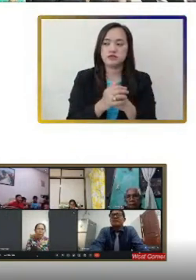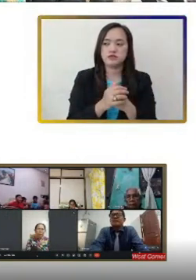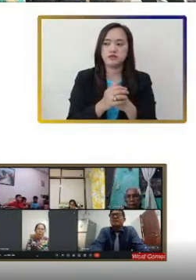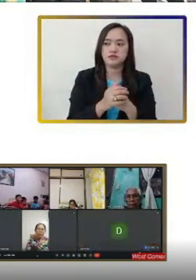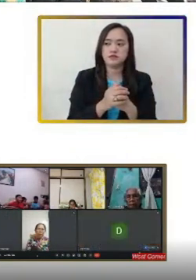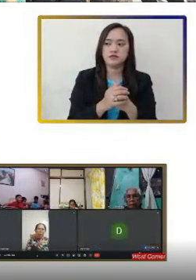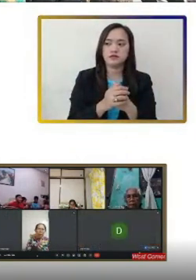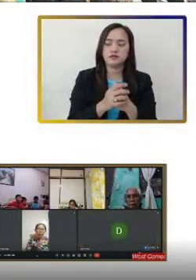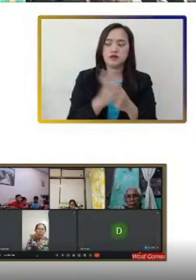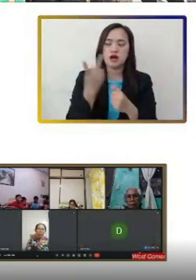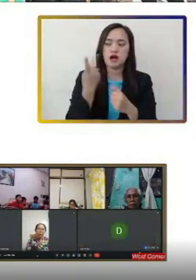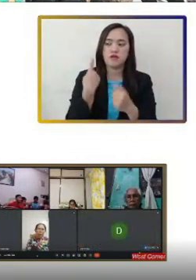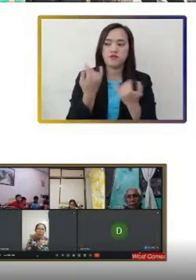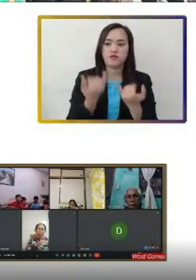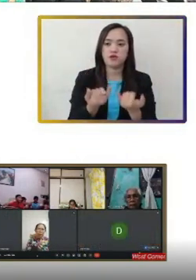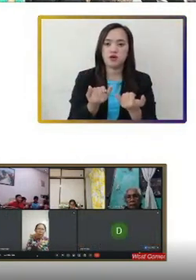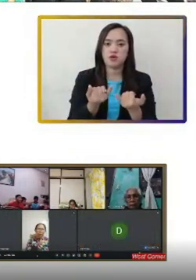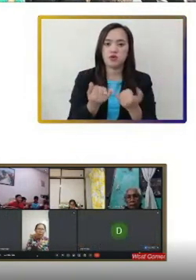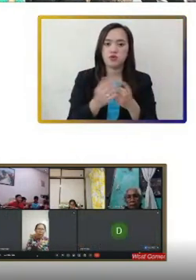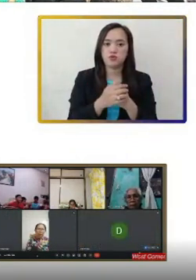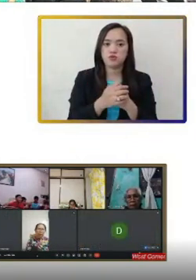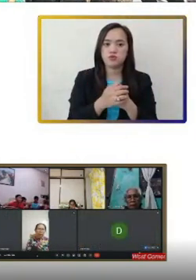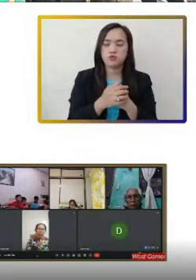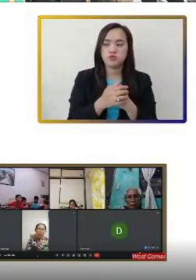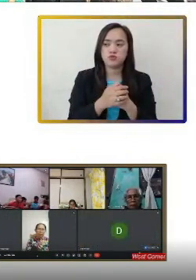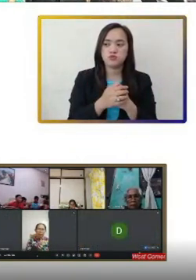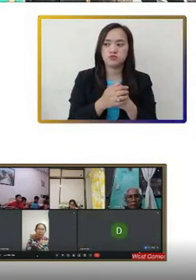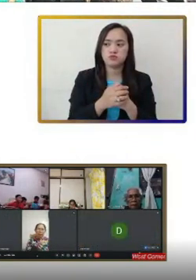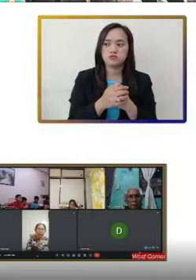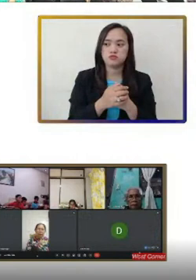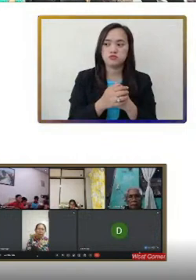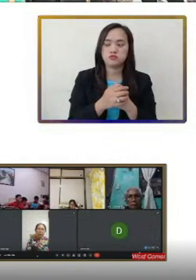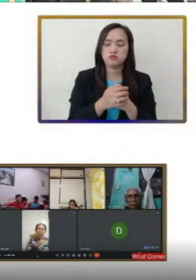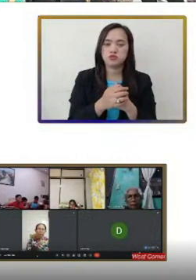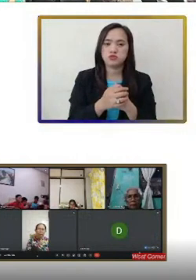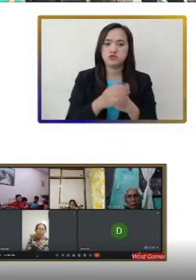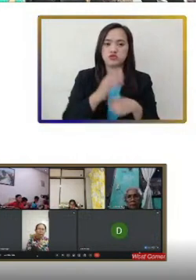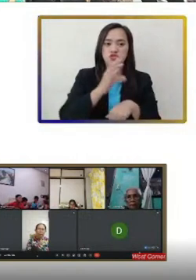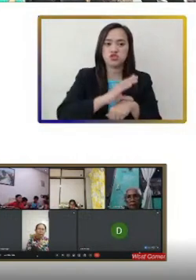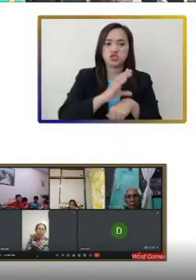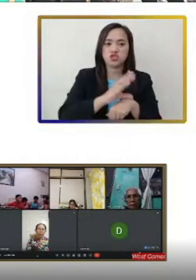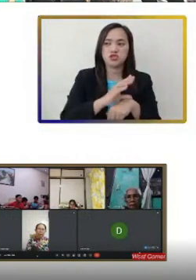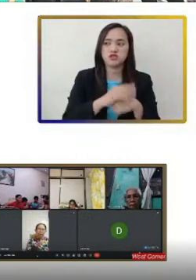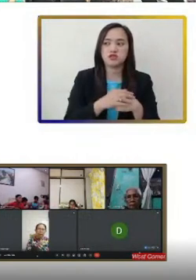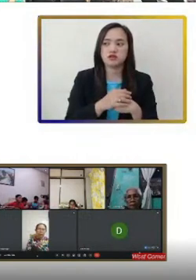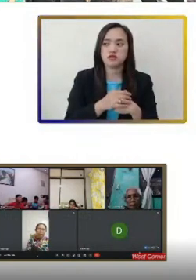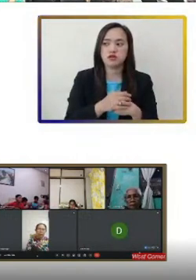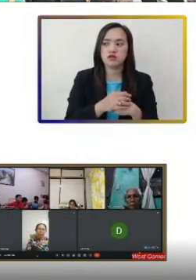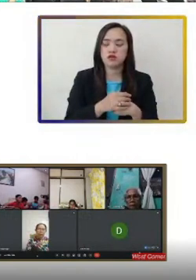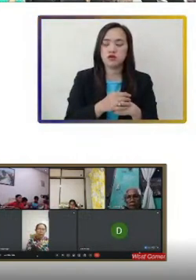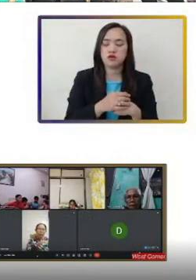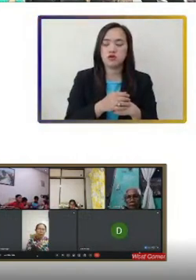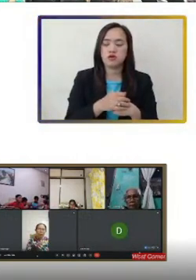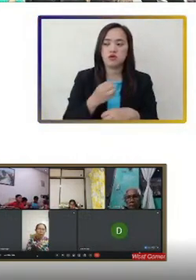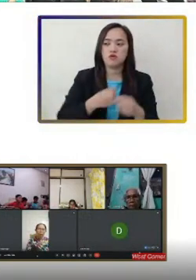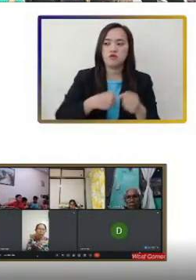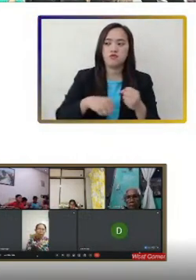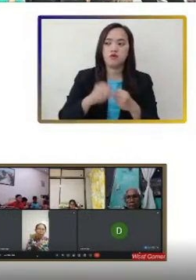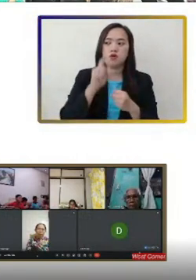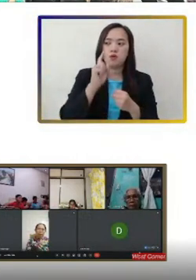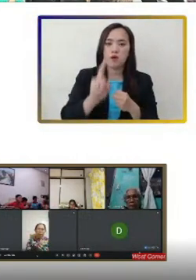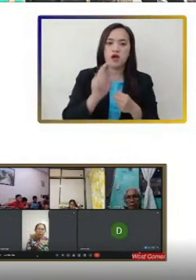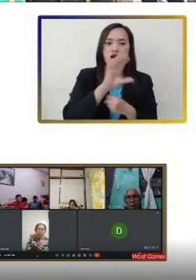Moody Church. See? Napakalaki po. Hanggang ngayon, for over 130